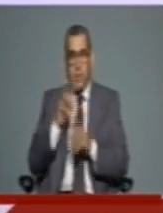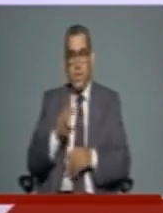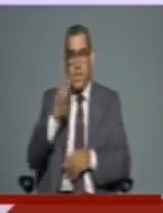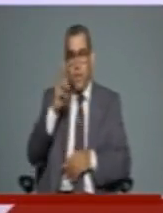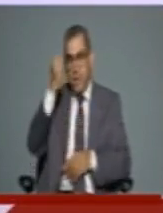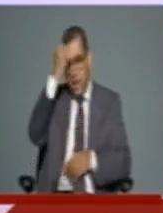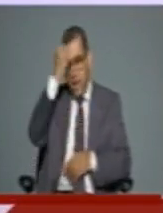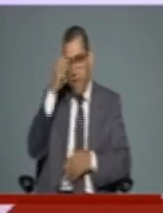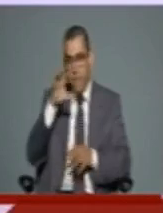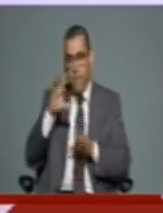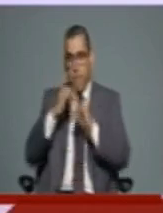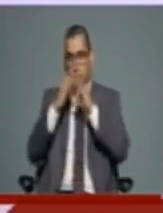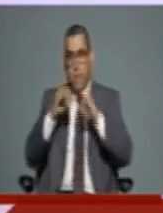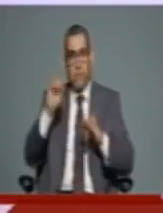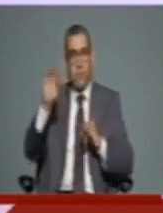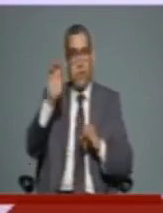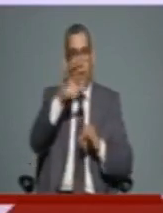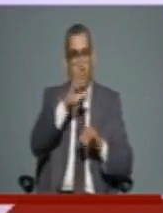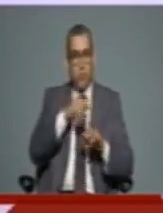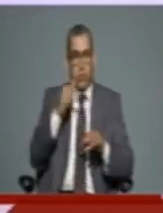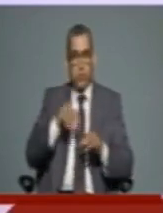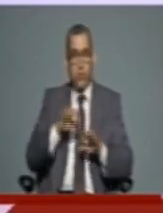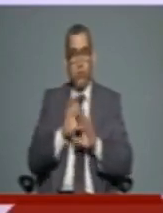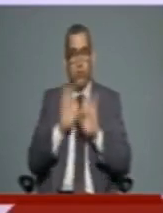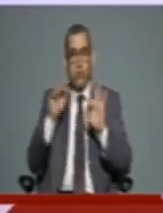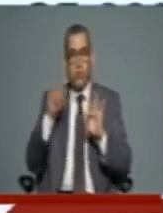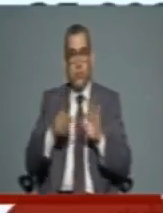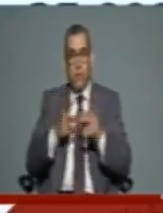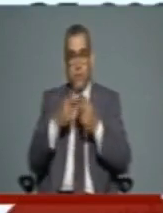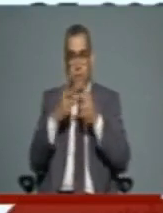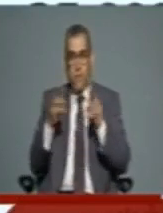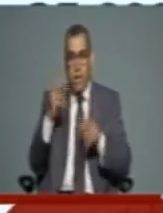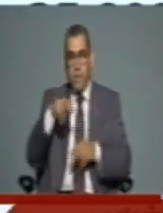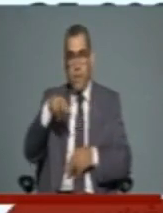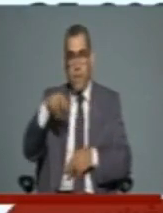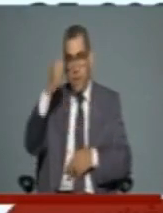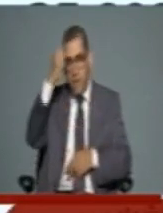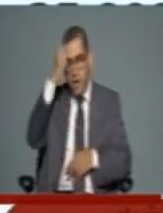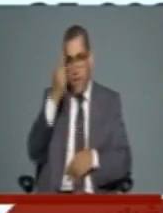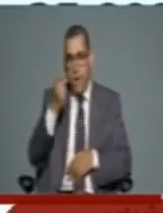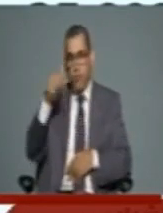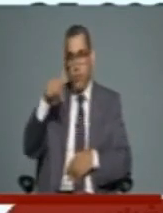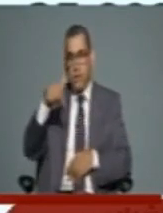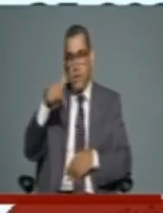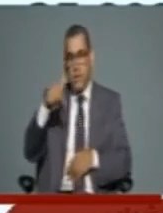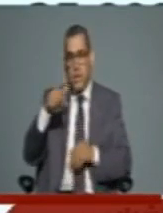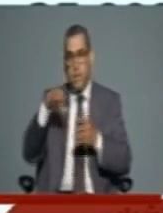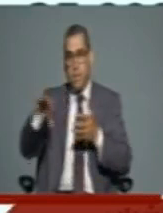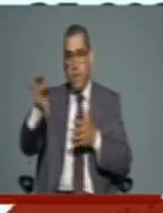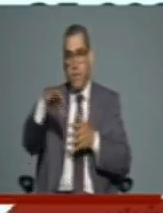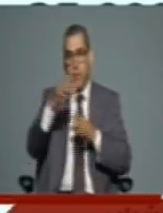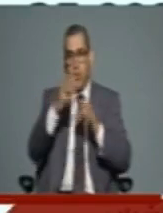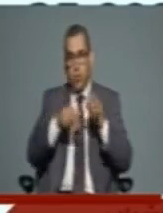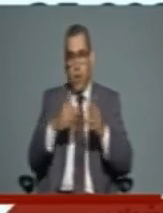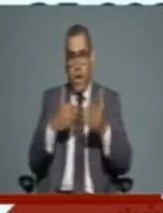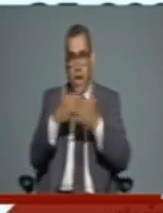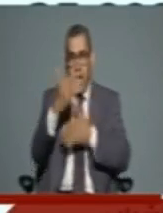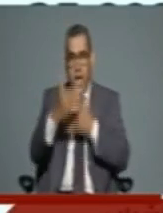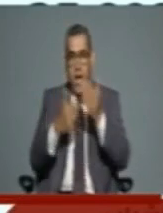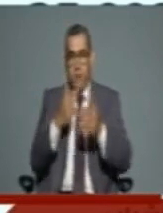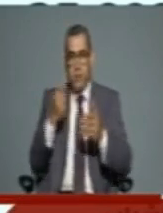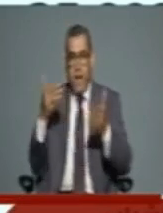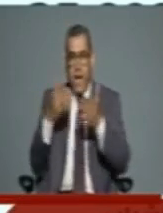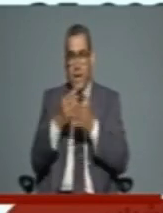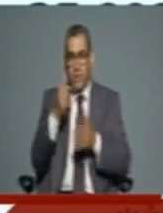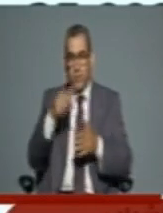منفذ. احنا النهارده فتحنا 8,065، واحنا في المرحله الخامسه وهي النهائيه، وان شاء